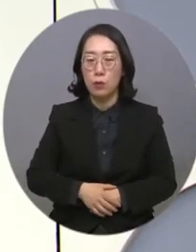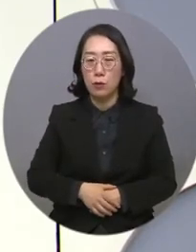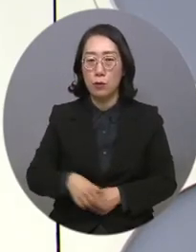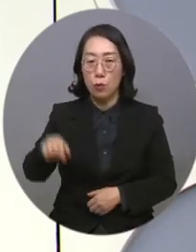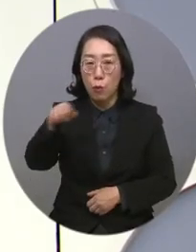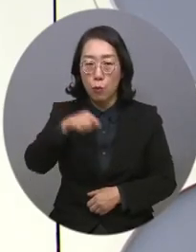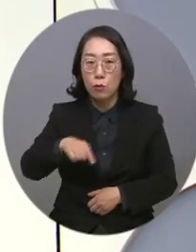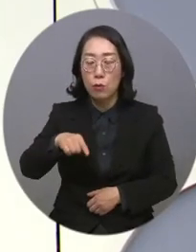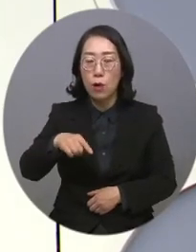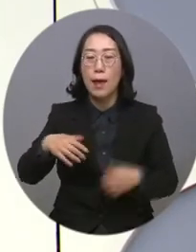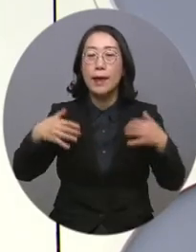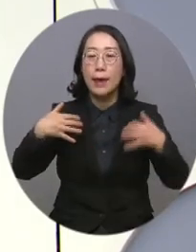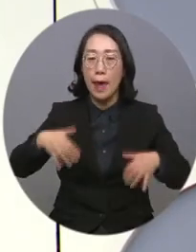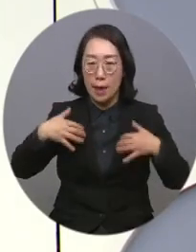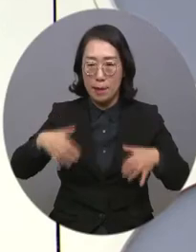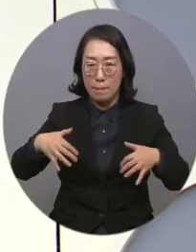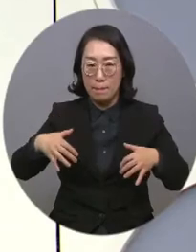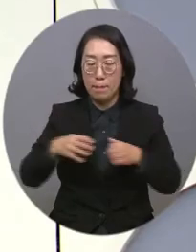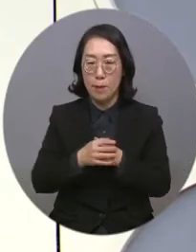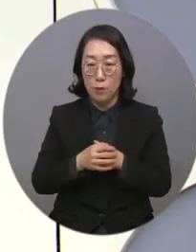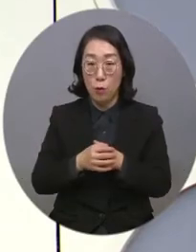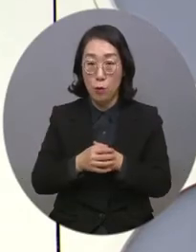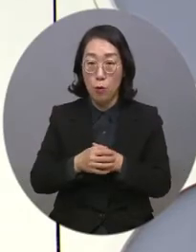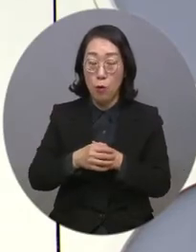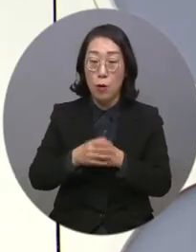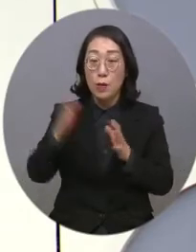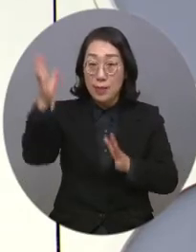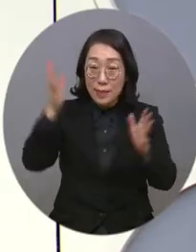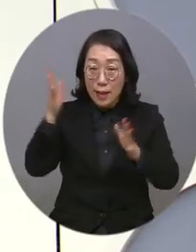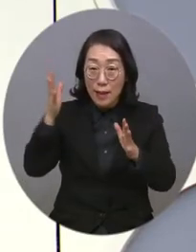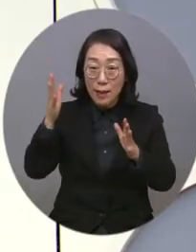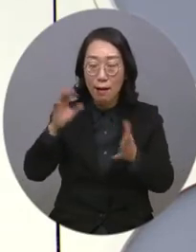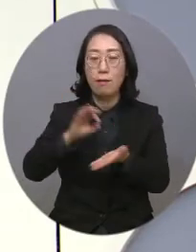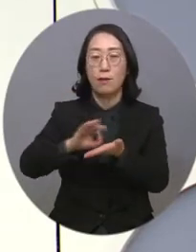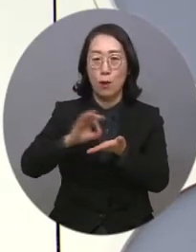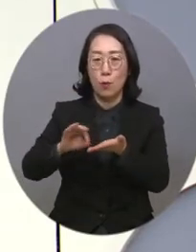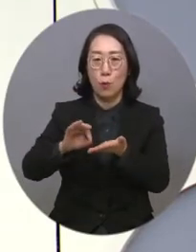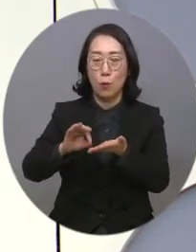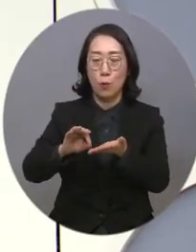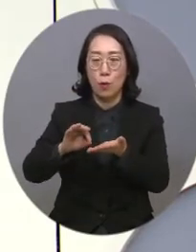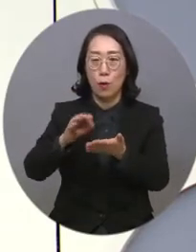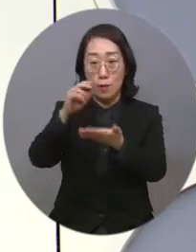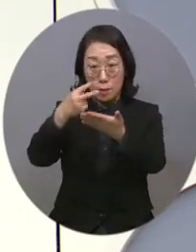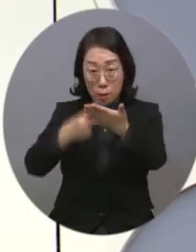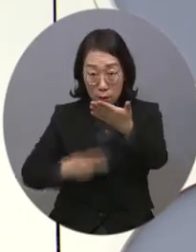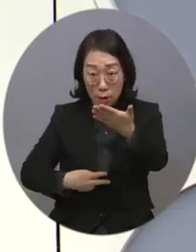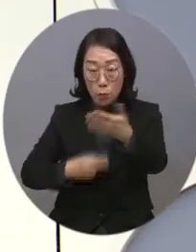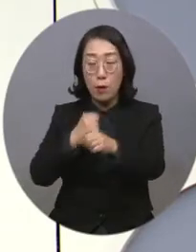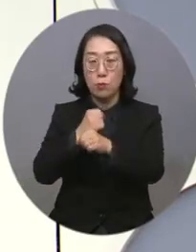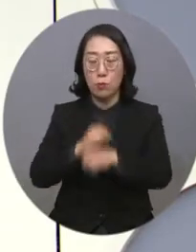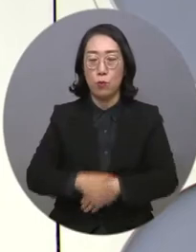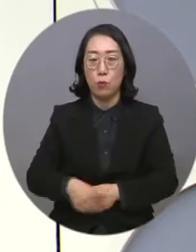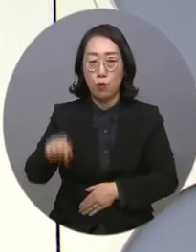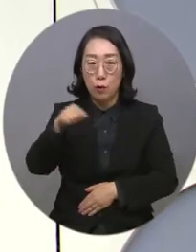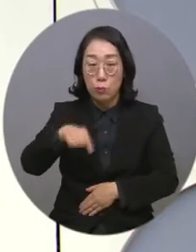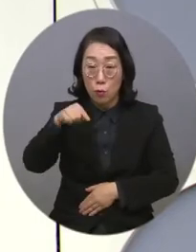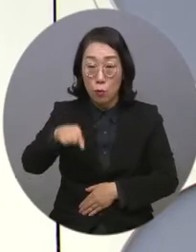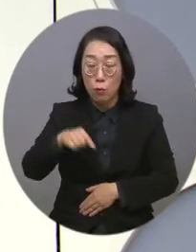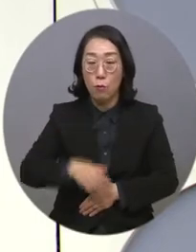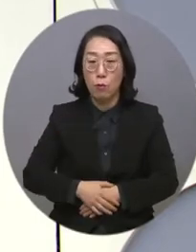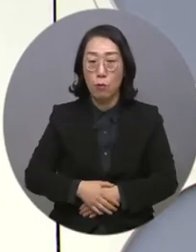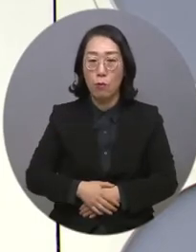도입했어요. 그래서 이 그 희곡 알류아르라는 그 희곡 속에서 그 도보서 사용한 그 차벽에 그에